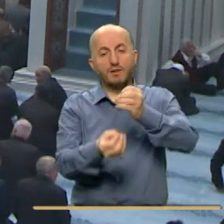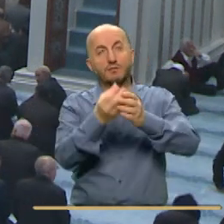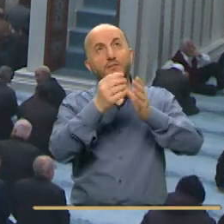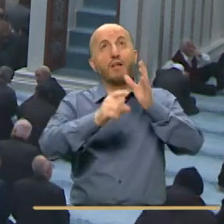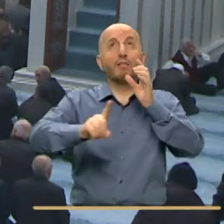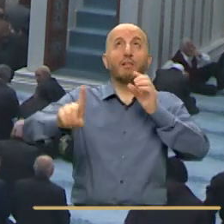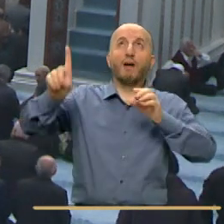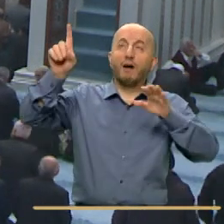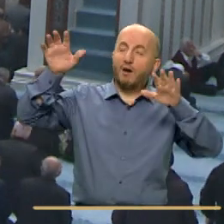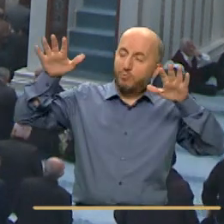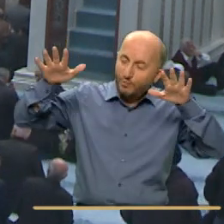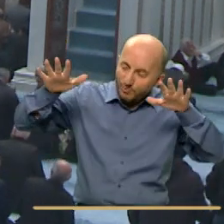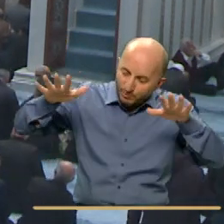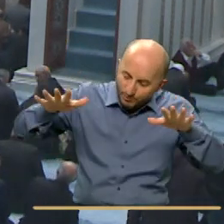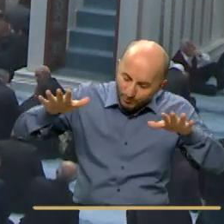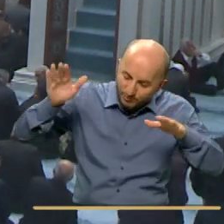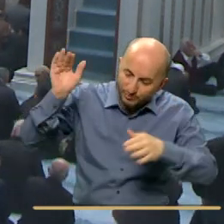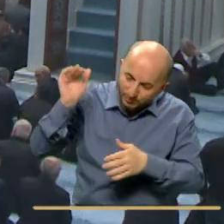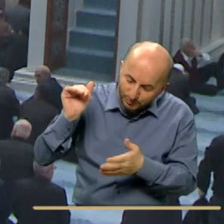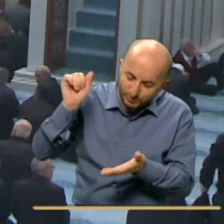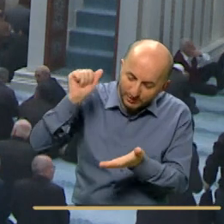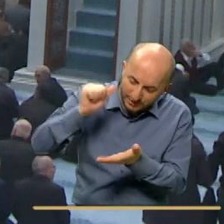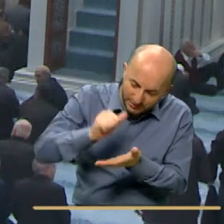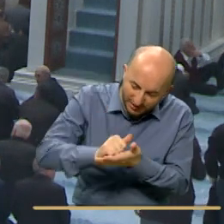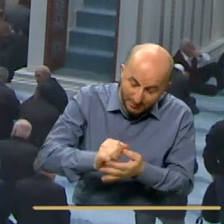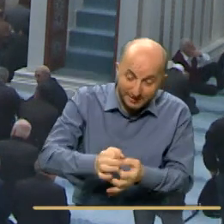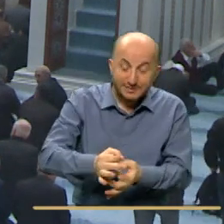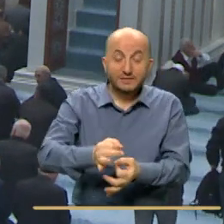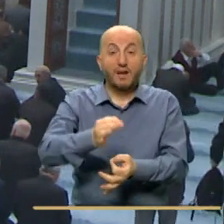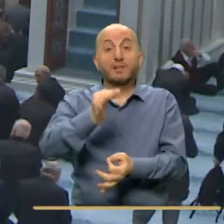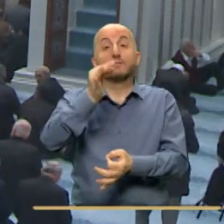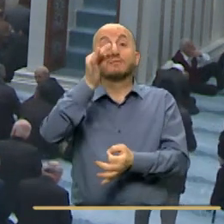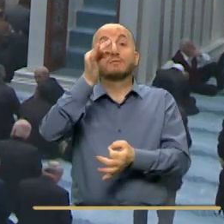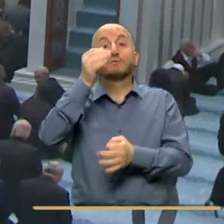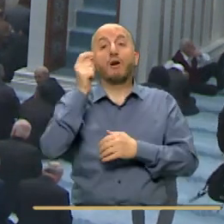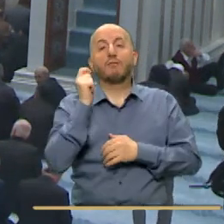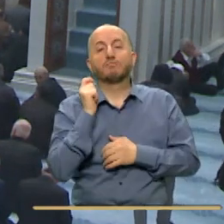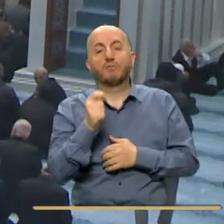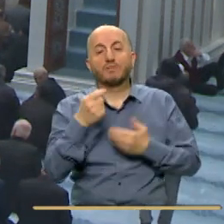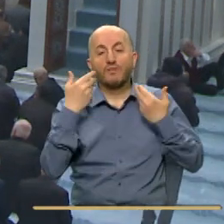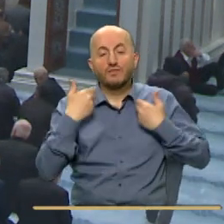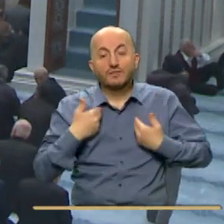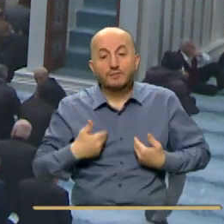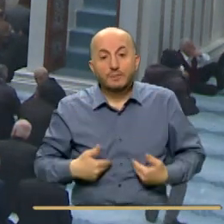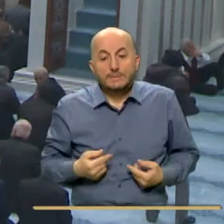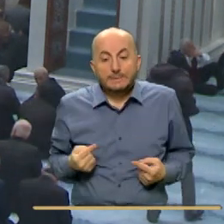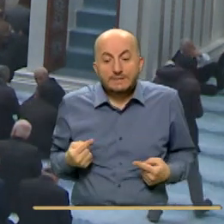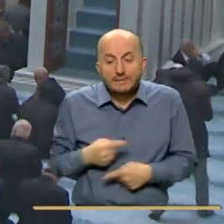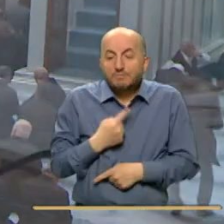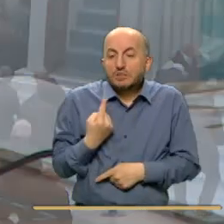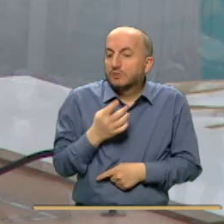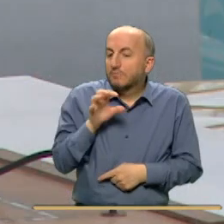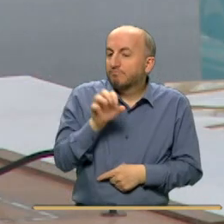Allah'a boyun eğer, rüküye kapanan, secdeye kapanan insan aslında fiziksel anlamda zıt bir durumu